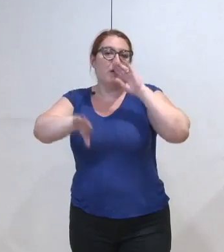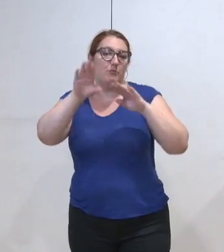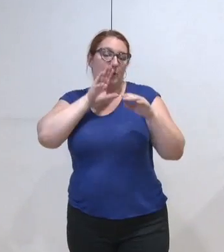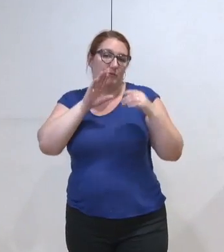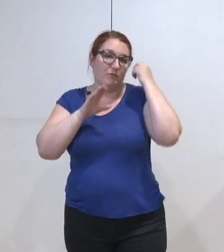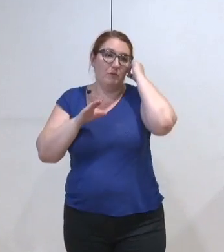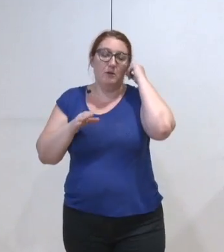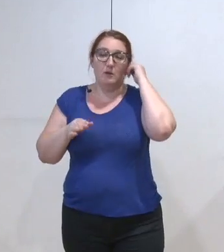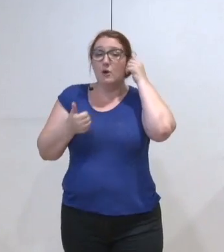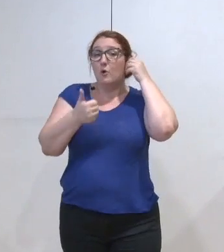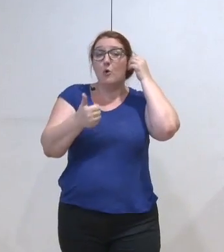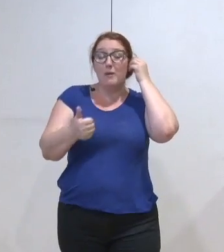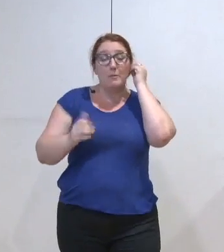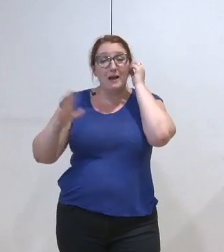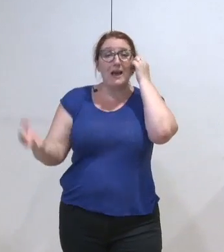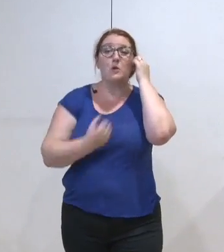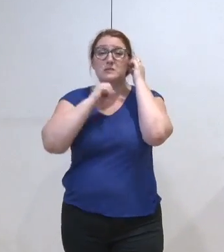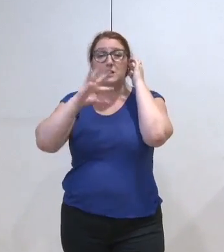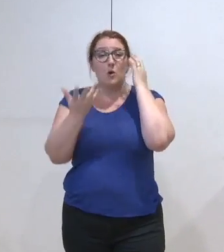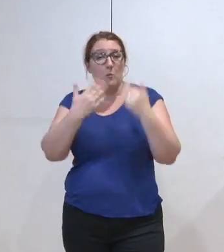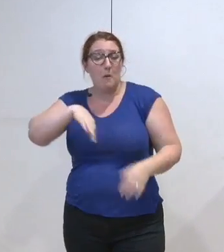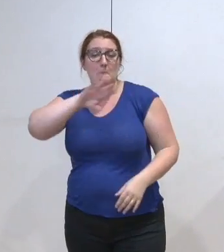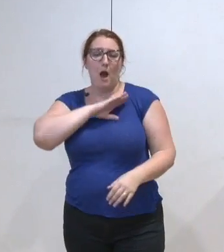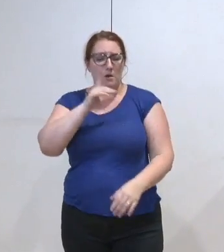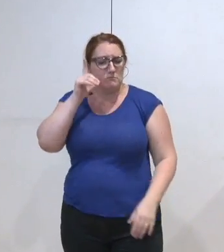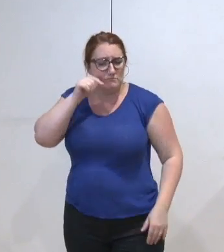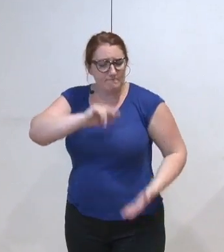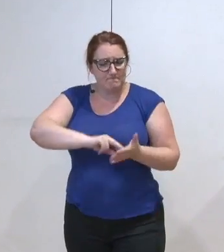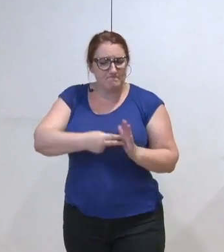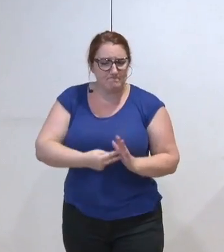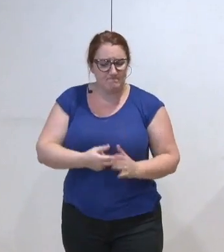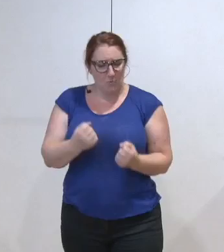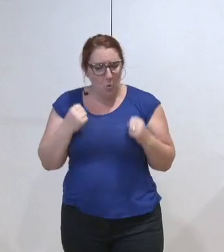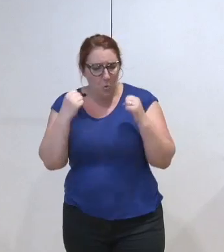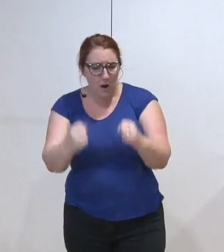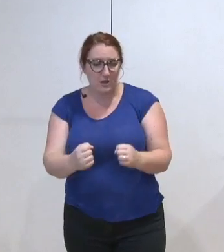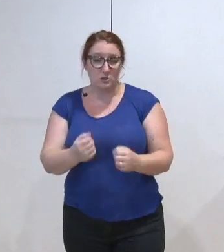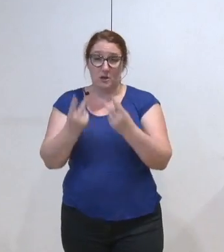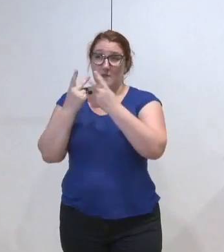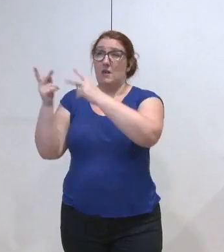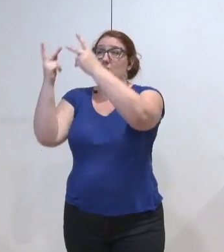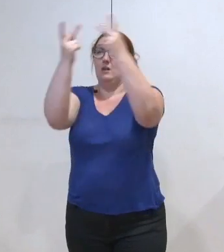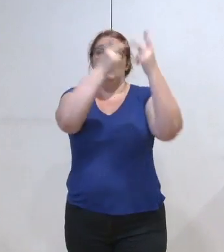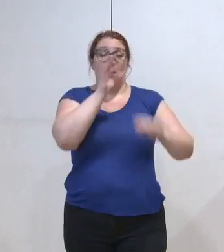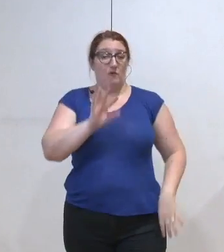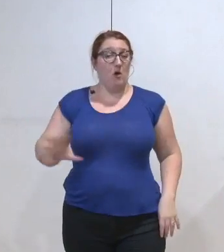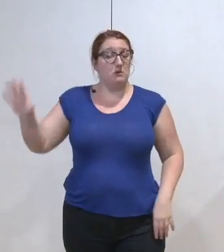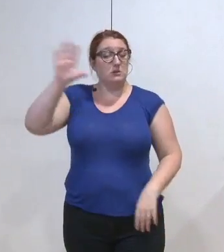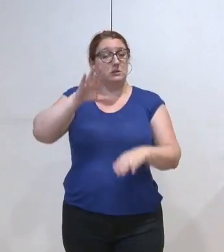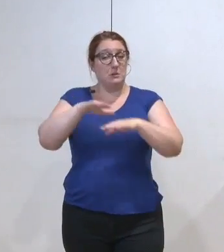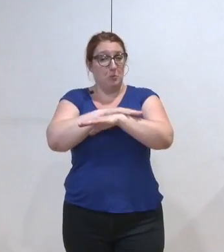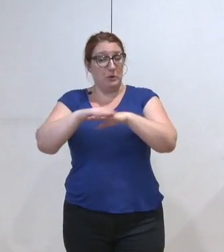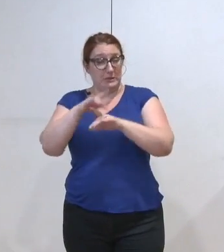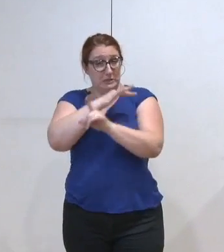privation et de courage c'est ce type de politique sociale répété dans trop de villes de France qui conduit aujourd'hui des